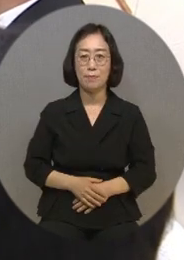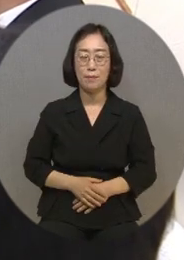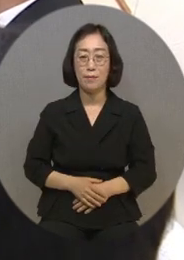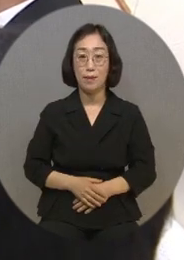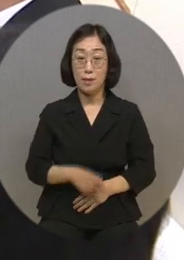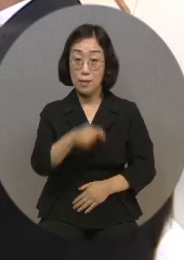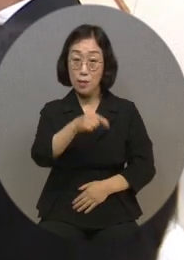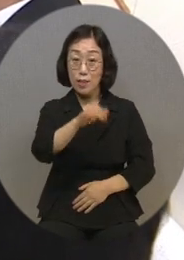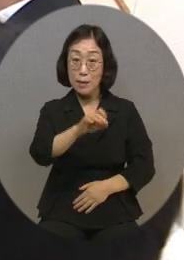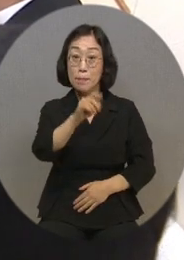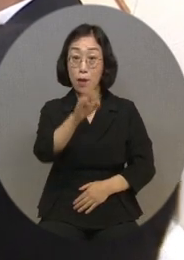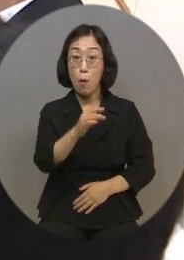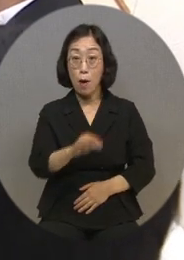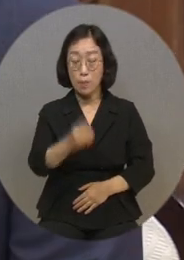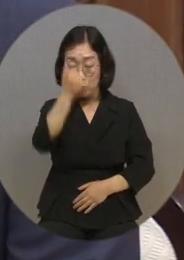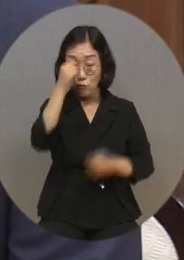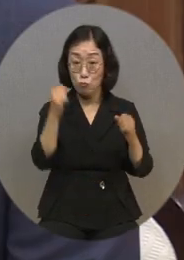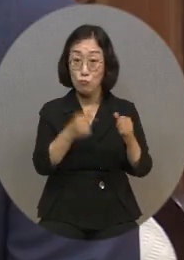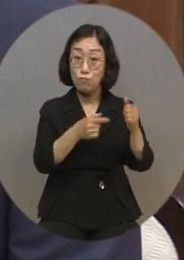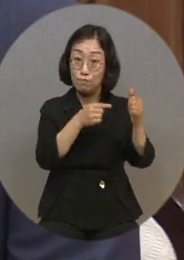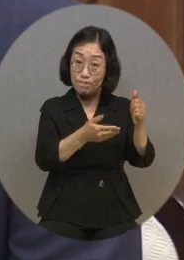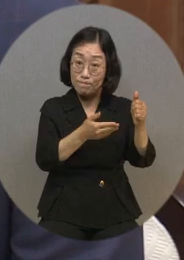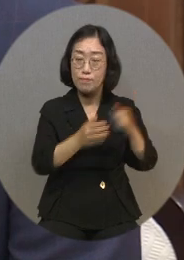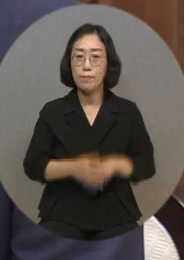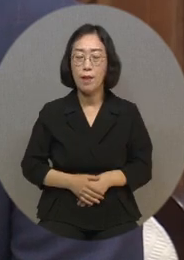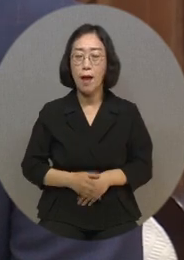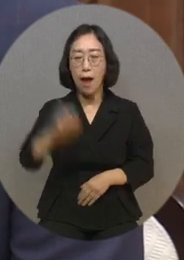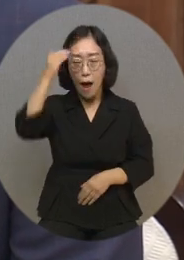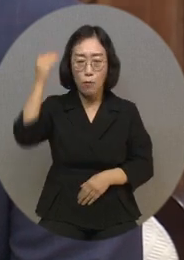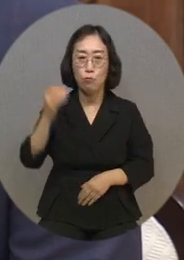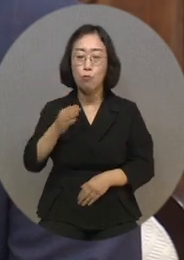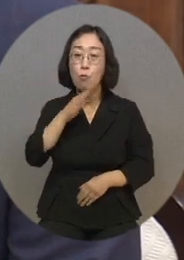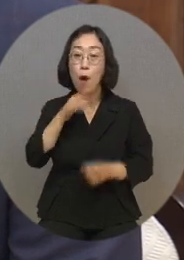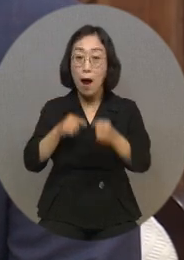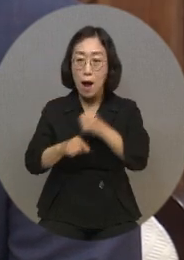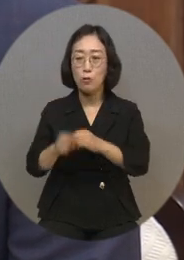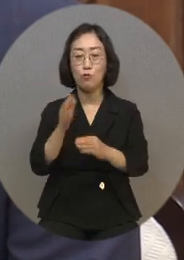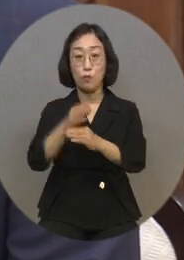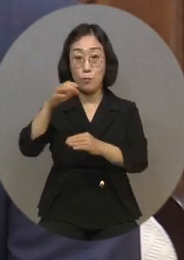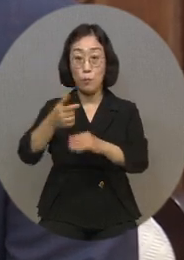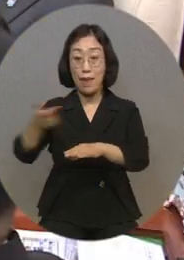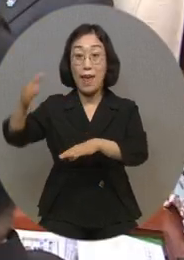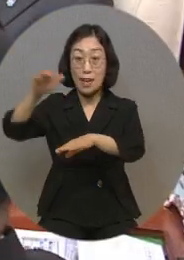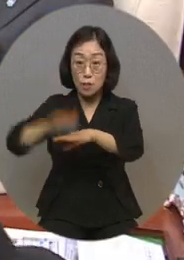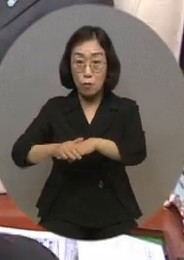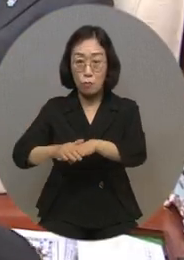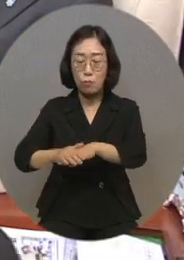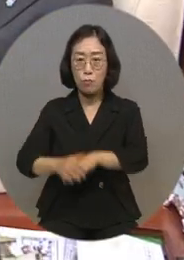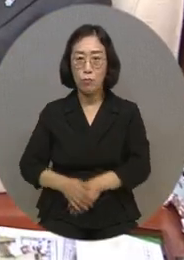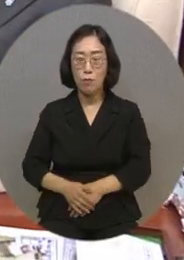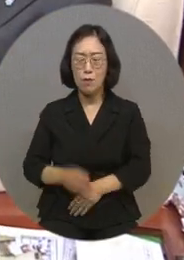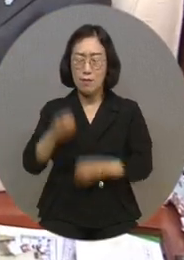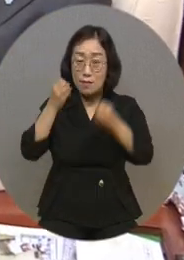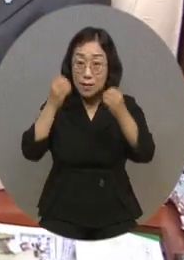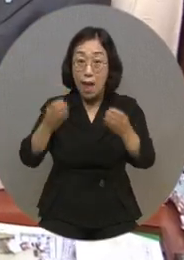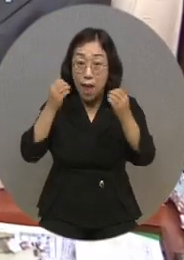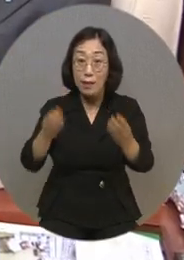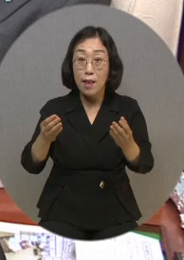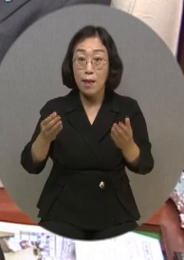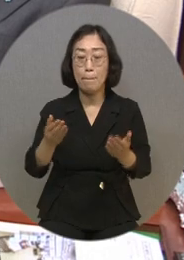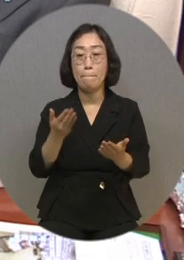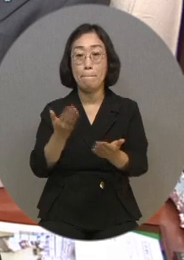이에 김영환 충북지사는 대한민국 과학의 중심 대전과 첨단산업의 테스트베드